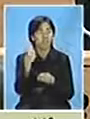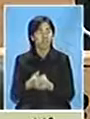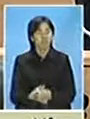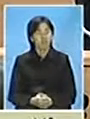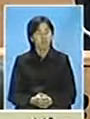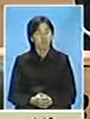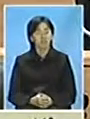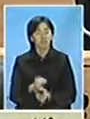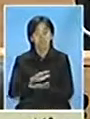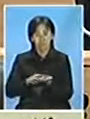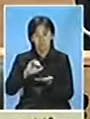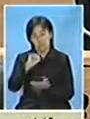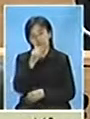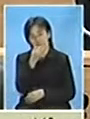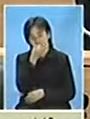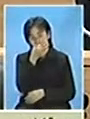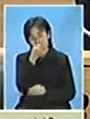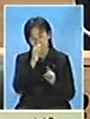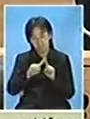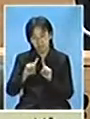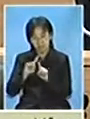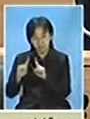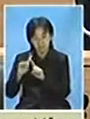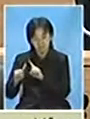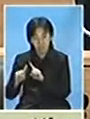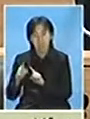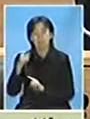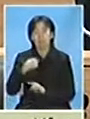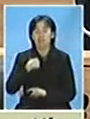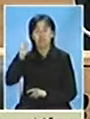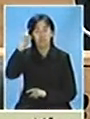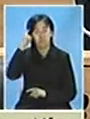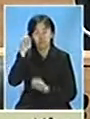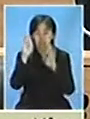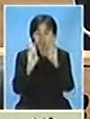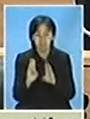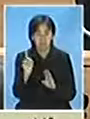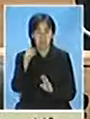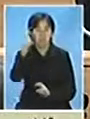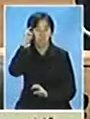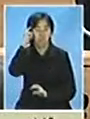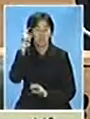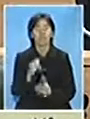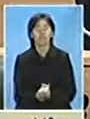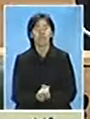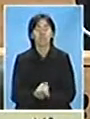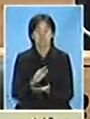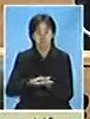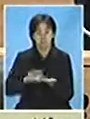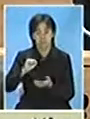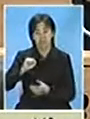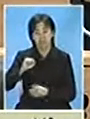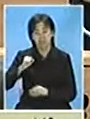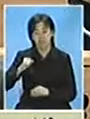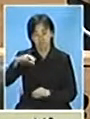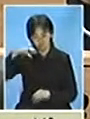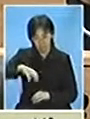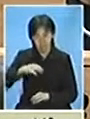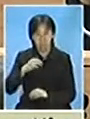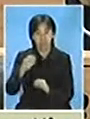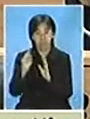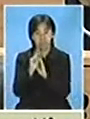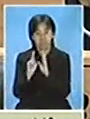สภาวิชาชีพอื่นๆเนี่ยยังไงผมไม่แน่ใจหรอกครับแต่อย่างสภาทนายความผมเนี่ย